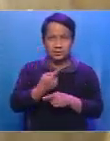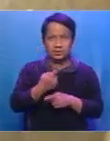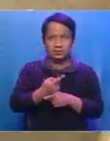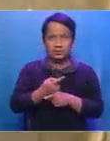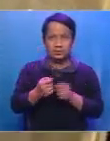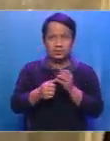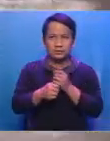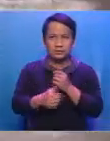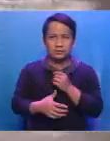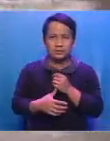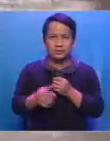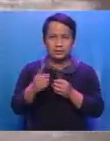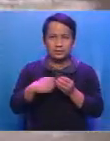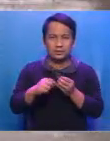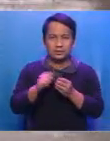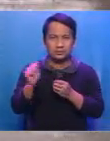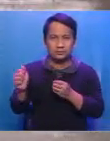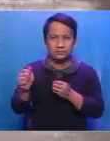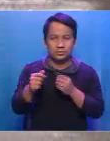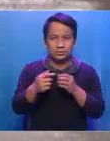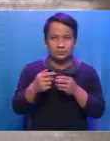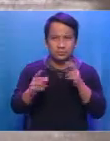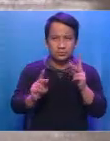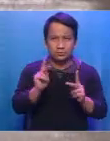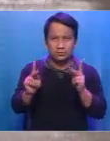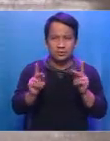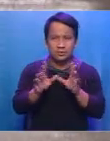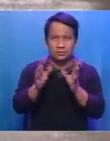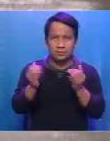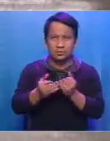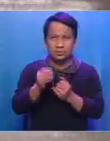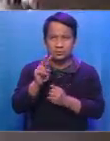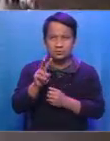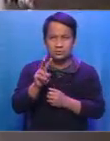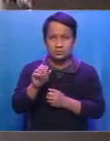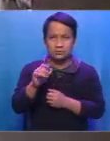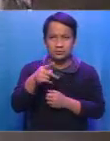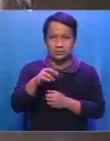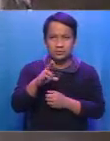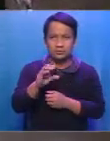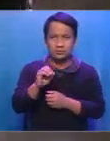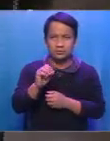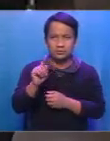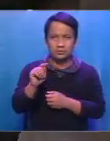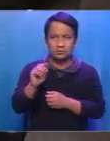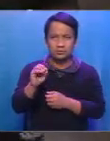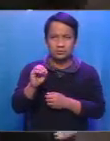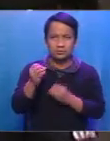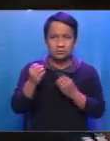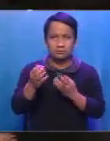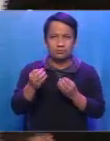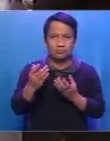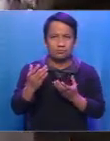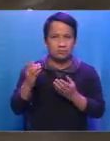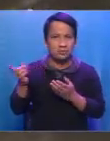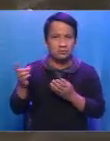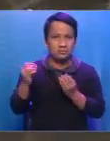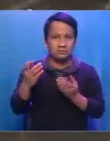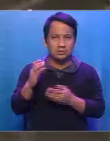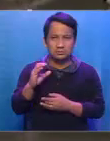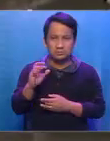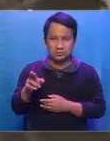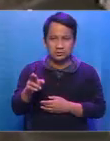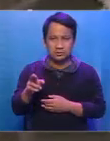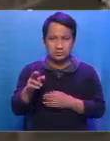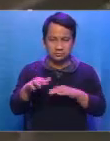ng kalikasan. Kabilang si Apple sa mga residente ng Barangay 27 sa Parola sa Tondo na karamihan ay walang palikuran.